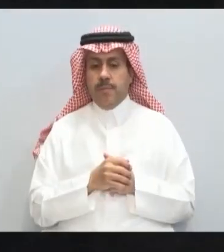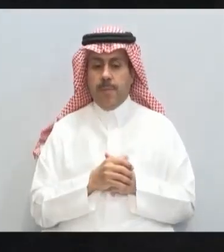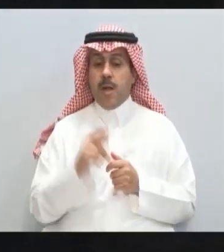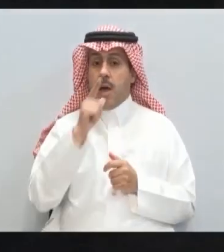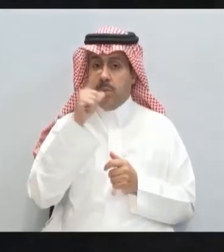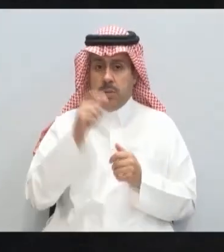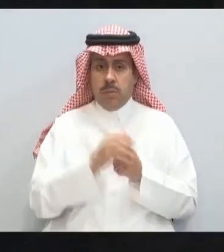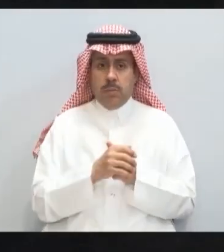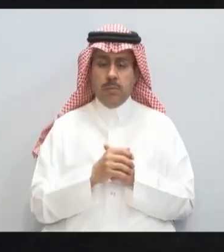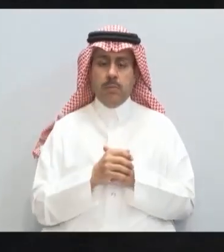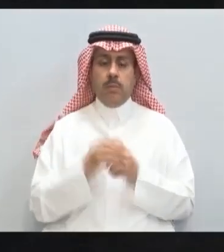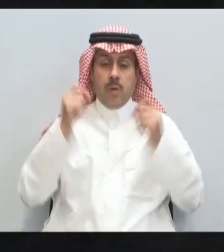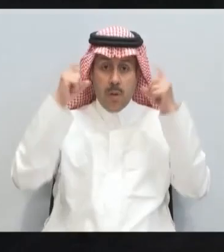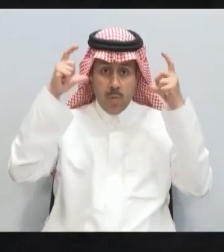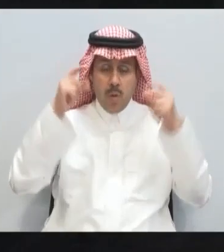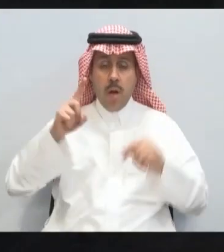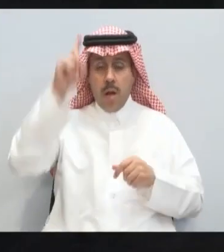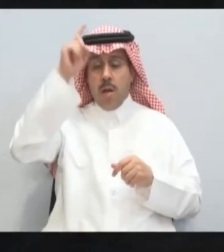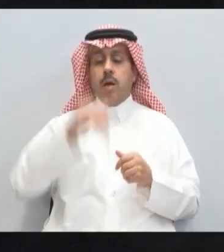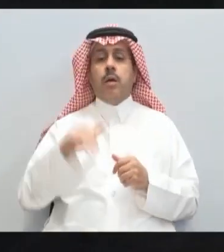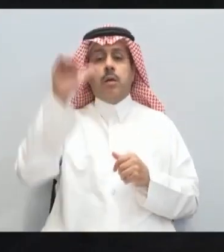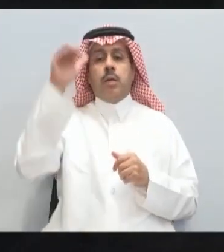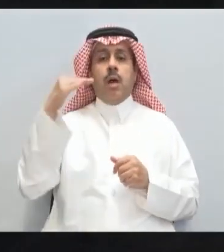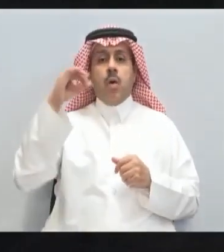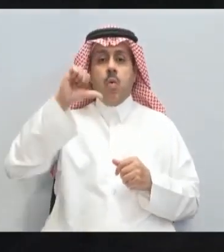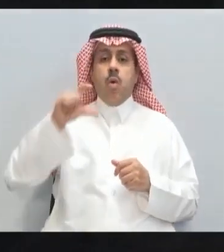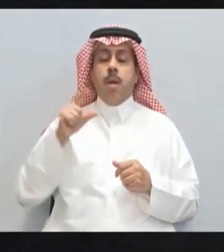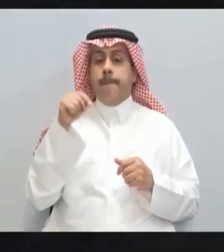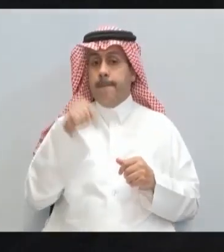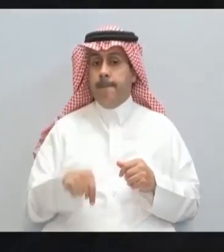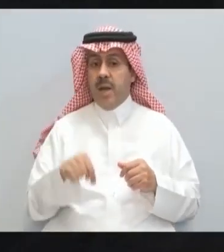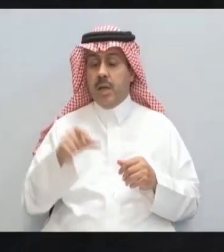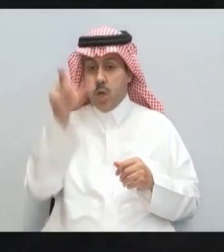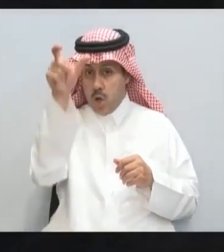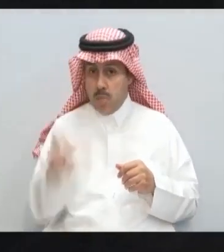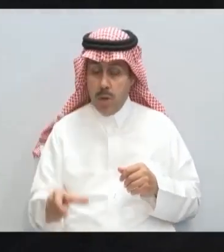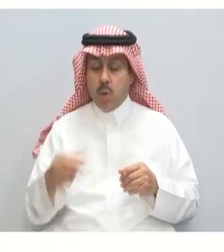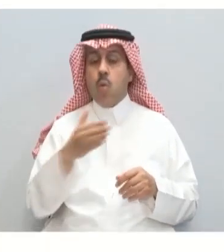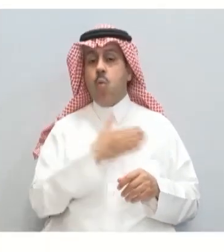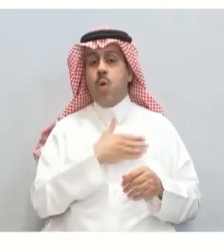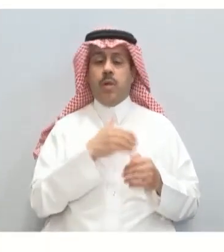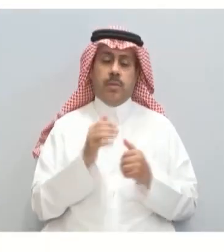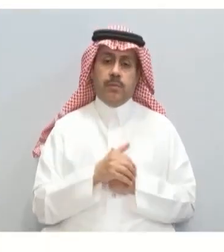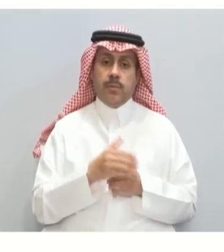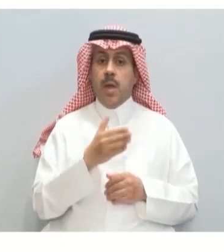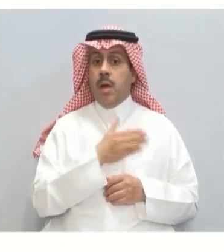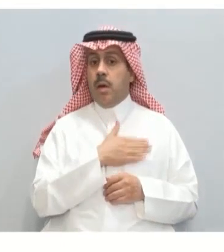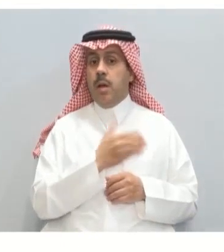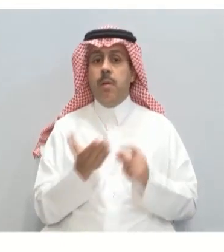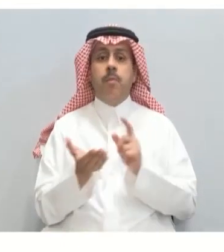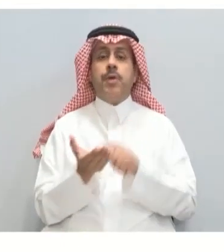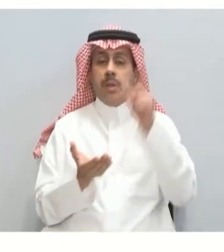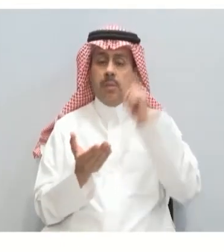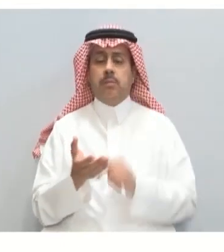واتقوا واعلموا ان الله يحول بين المرء وقلبه اي ان قلب المرء بيد الله تعالى